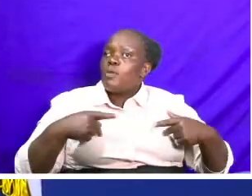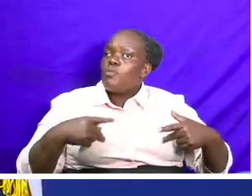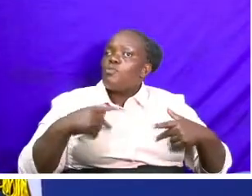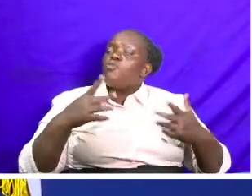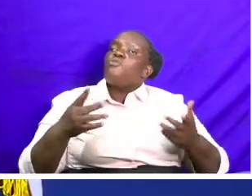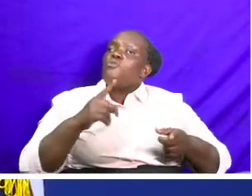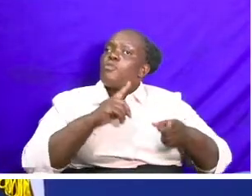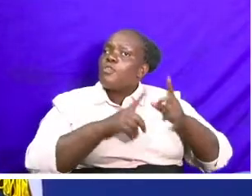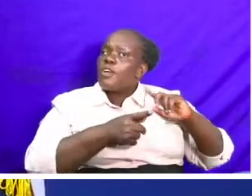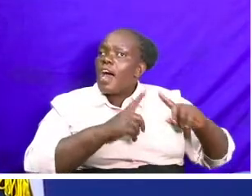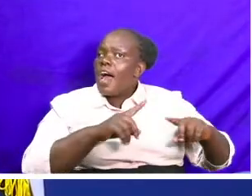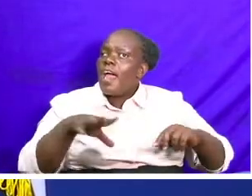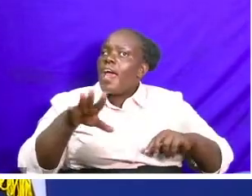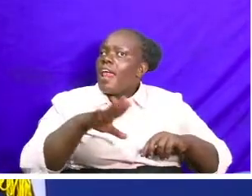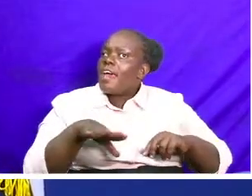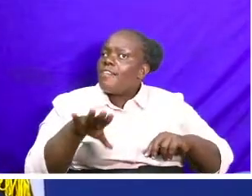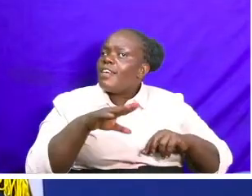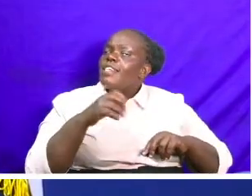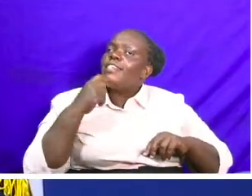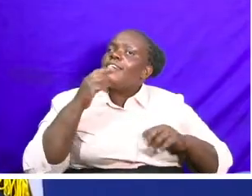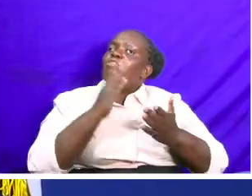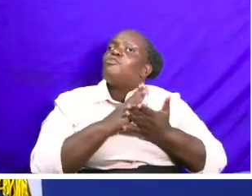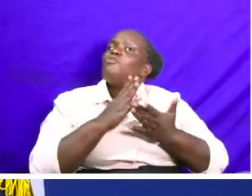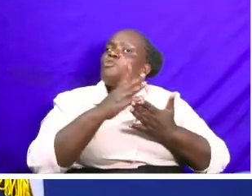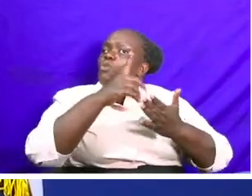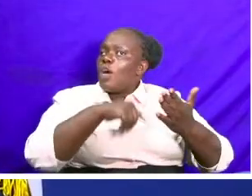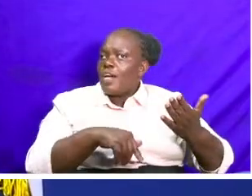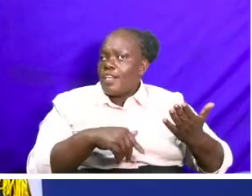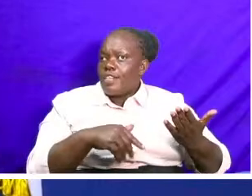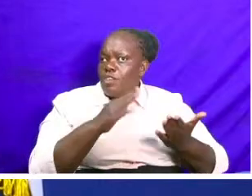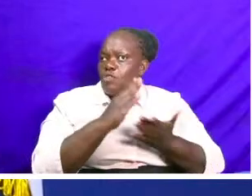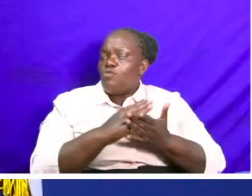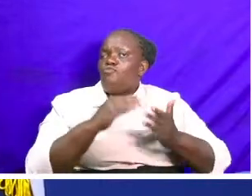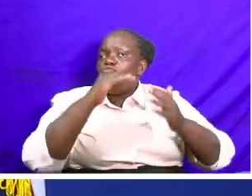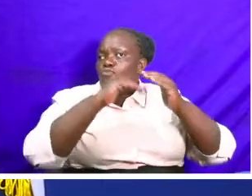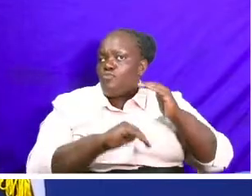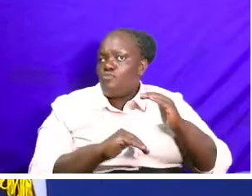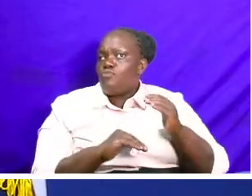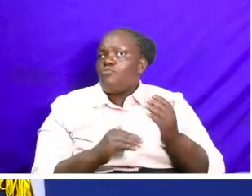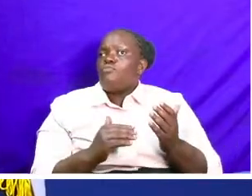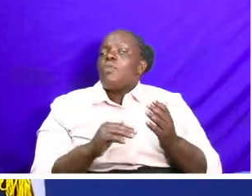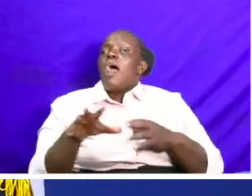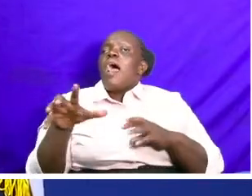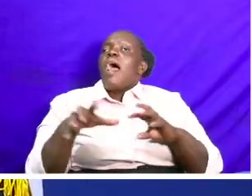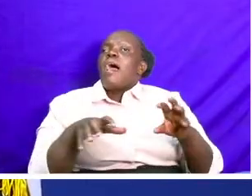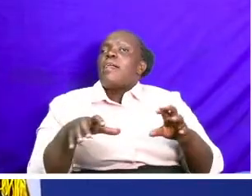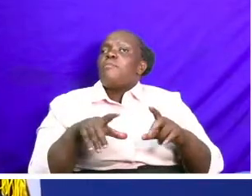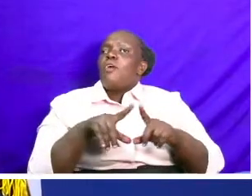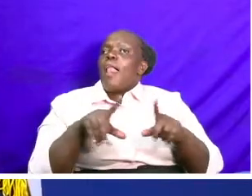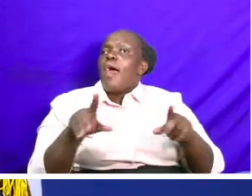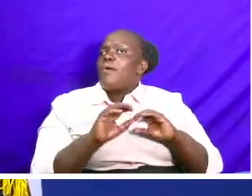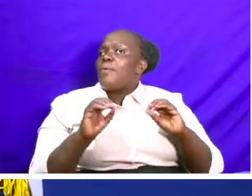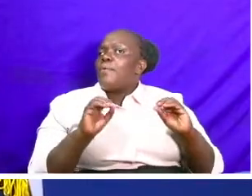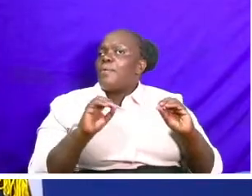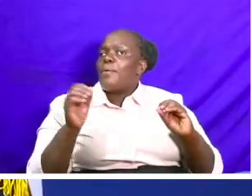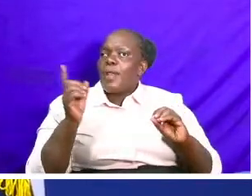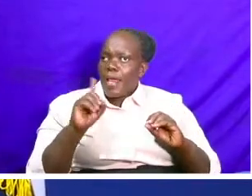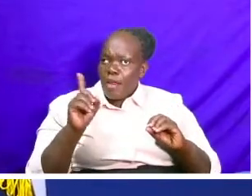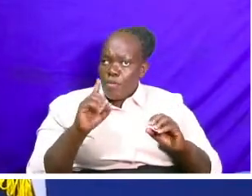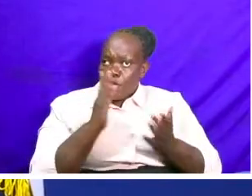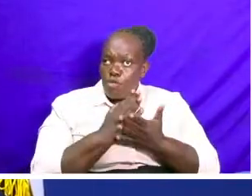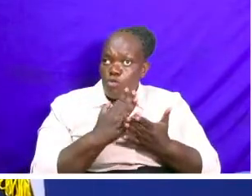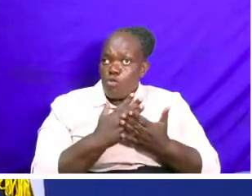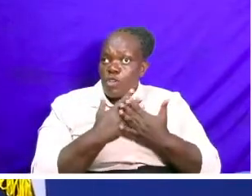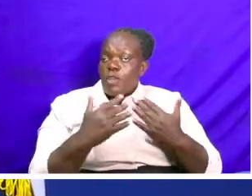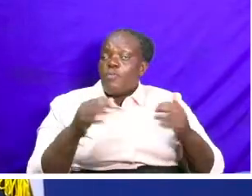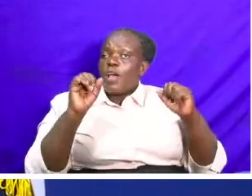wanakimbia sijui wana mazingira wakisema na kadhalika, hatupunguzi mbuga la wanyama la Nairobi. Hilo ni jambo ambalo